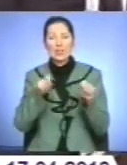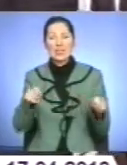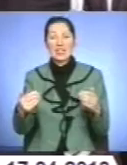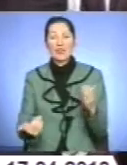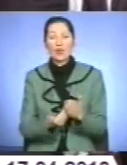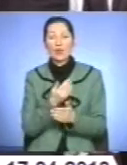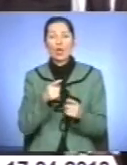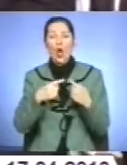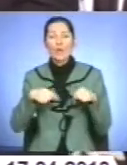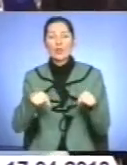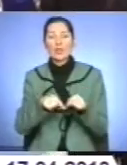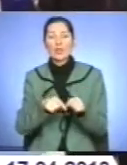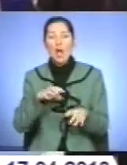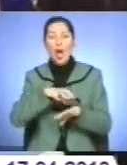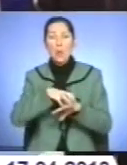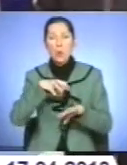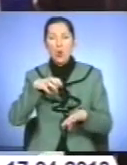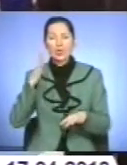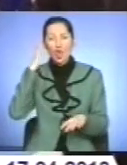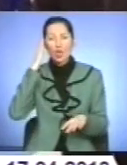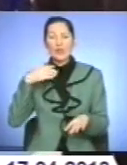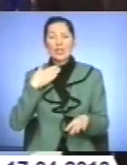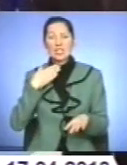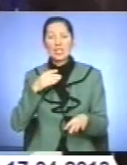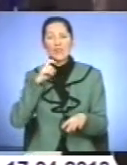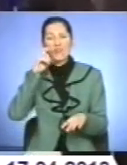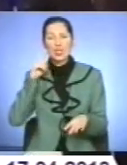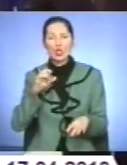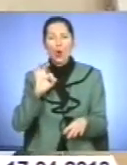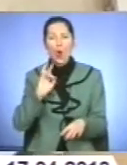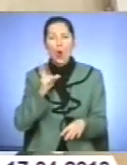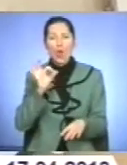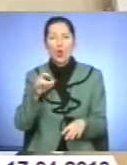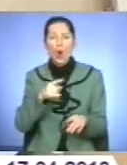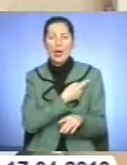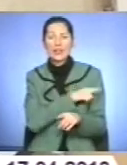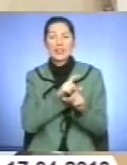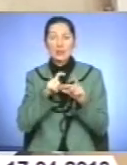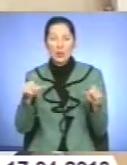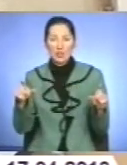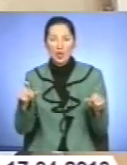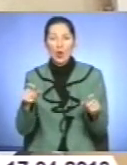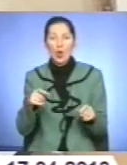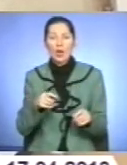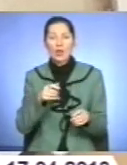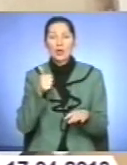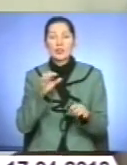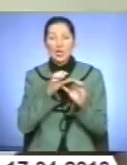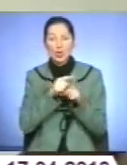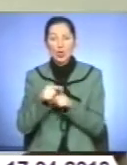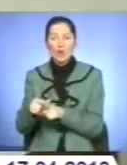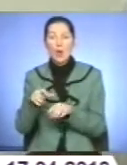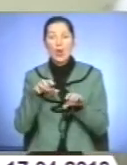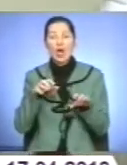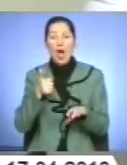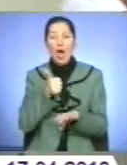відділення пухлин голови та шиї Вінницького обласного онкодиспансеру. За словами глави держави, зарплата медиків буде зростати, а регіон